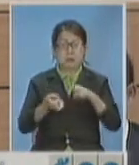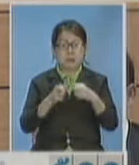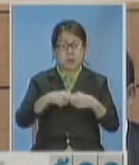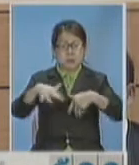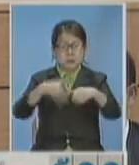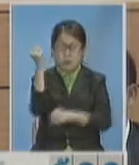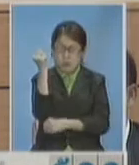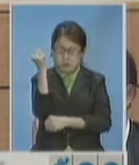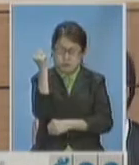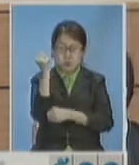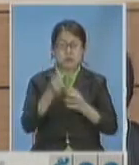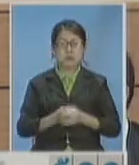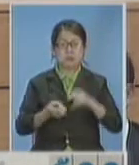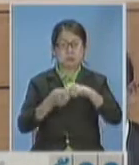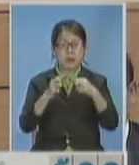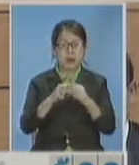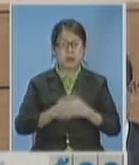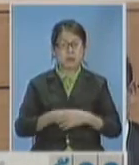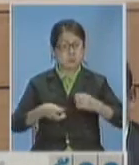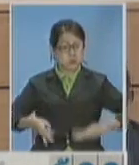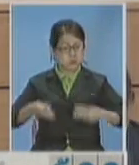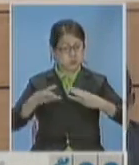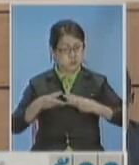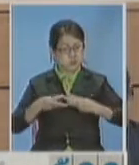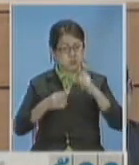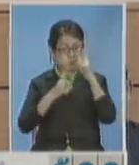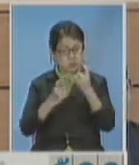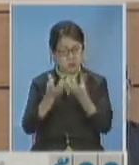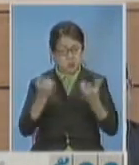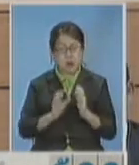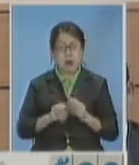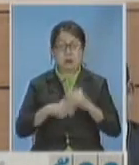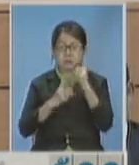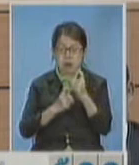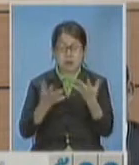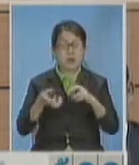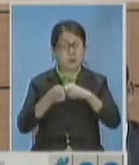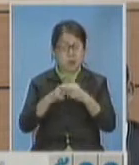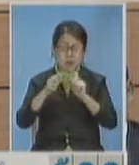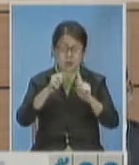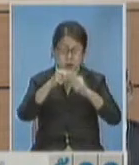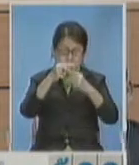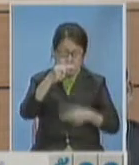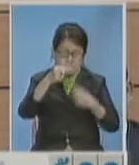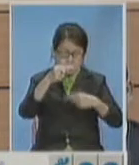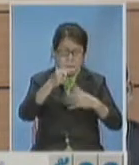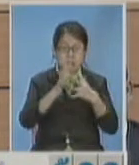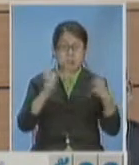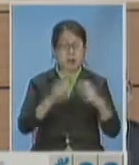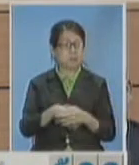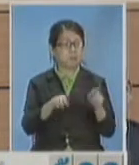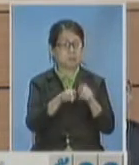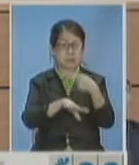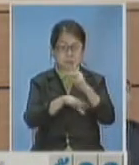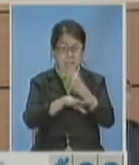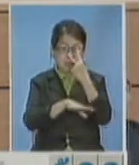ของพี่น้องประชาชนปัญหาความไม่ปลอดภัยในชีวิตและทรัพย์สินและปัญหาอื่นๆนานาประการอย่างที่ท่านประธานได้เ